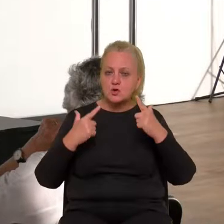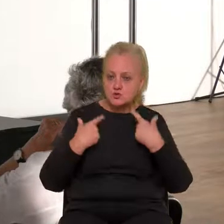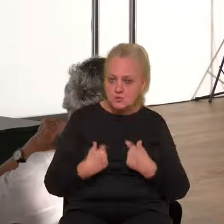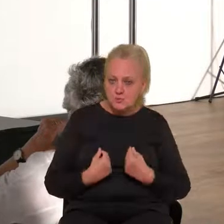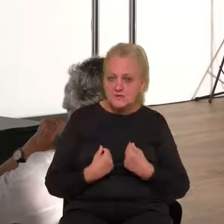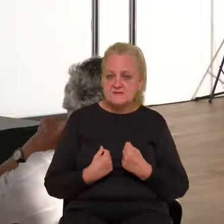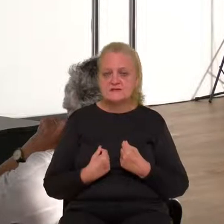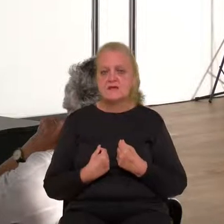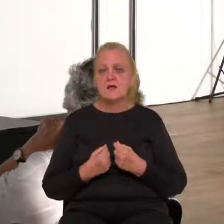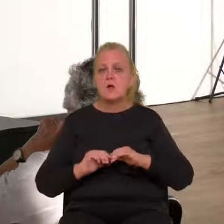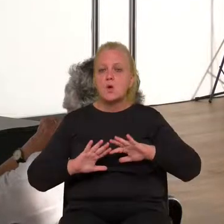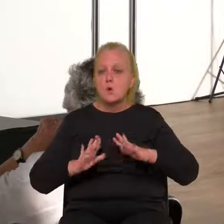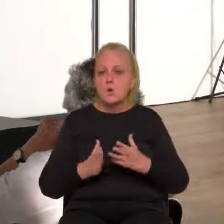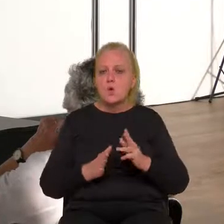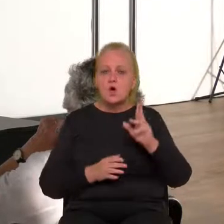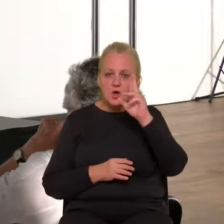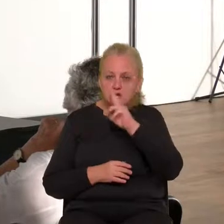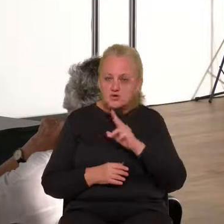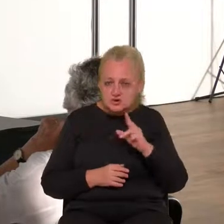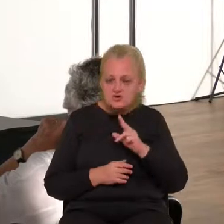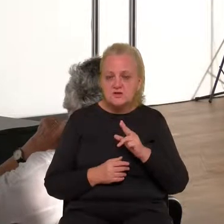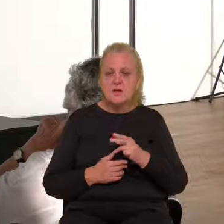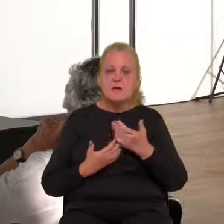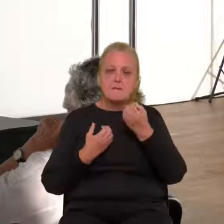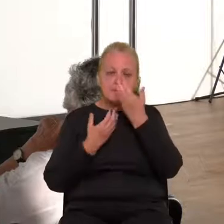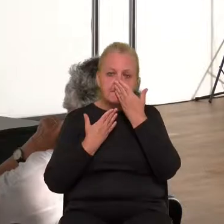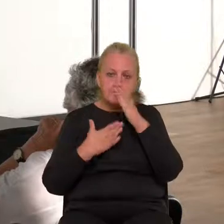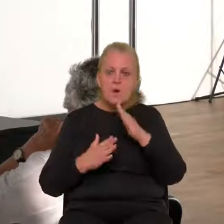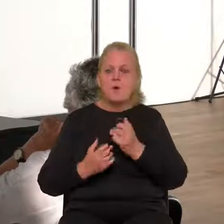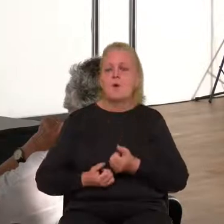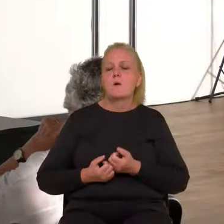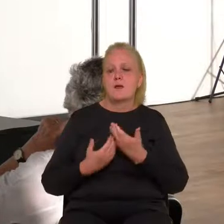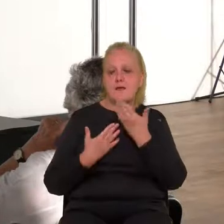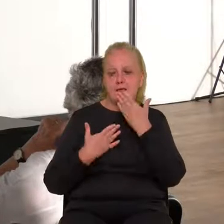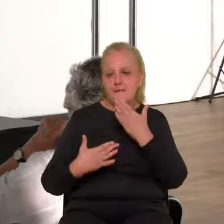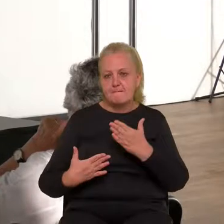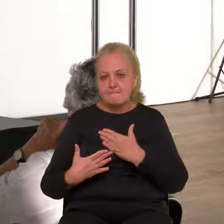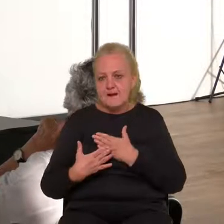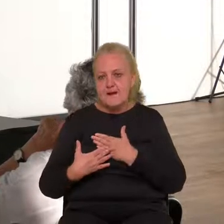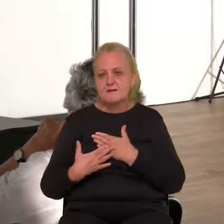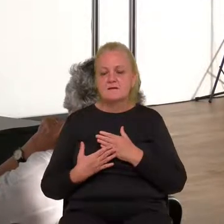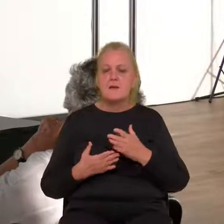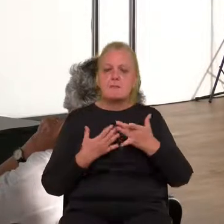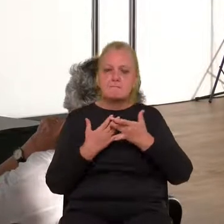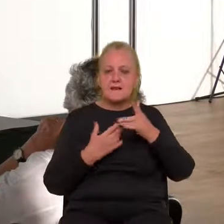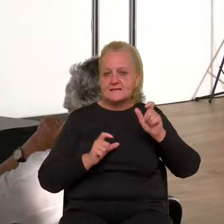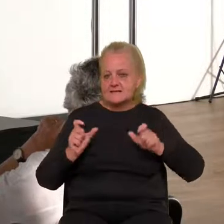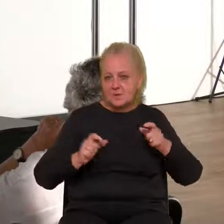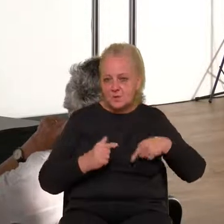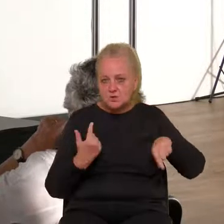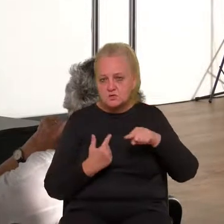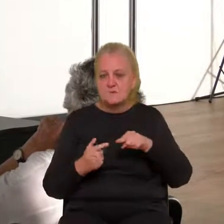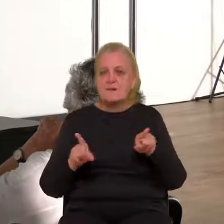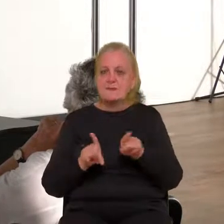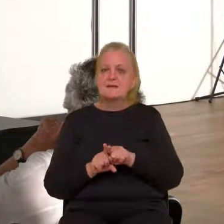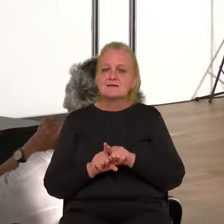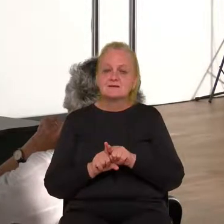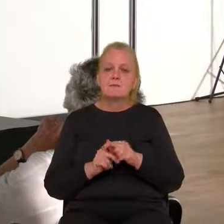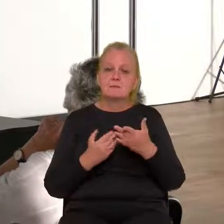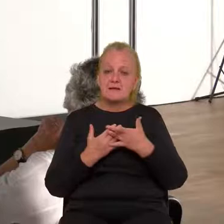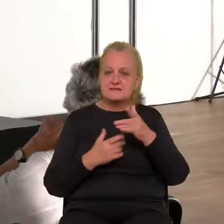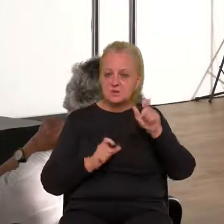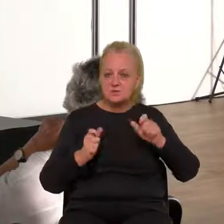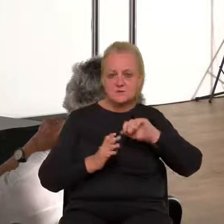osobistej, rodzicielskiej, tej, która wyraża empatię wobec swoich najbliższych i wobec straty swoich